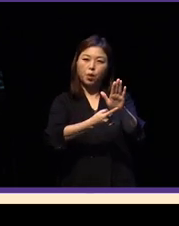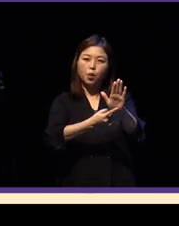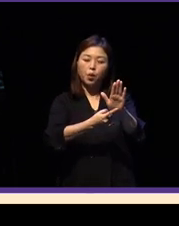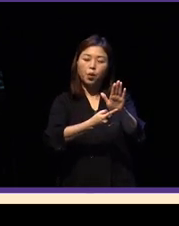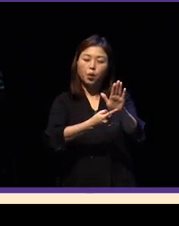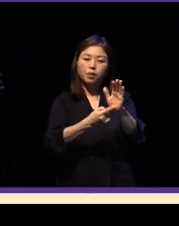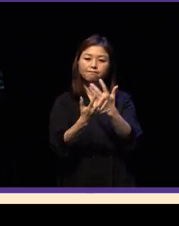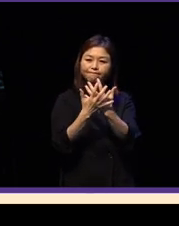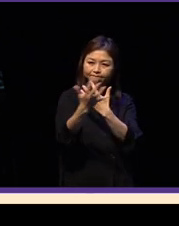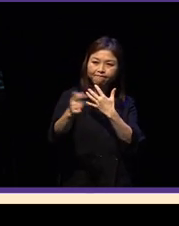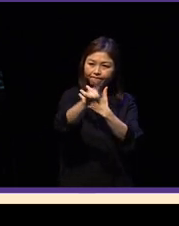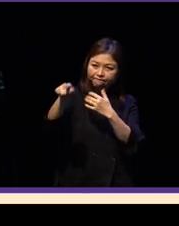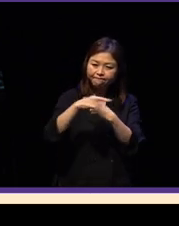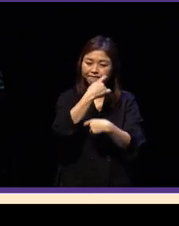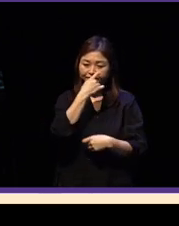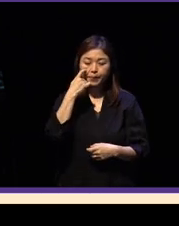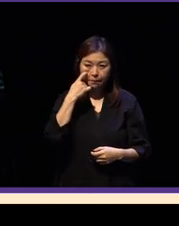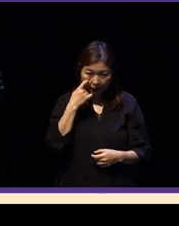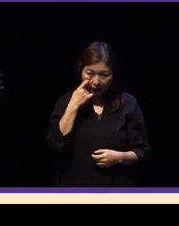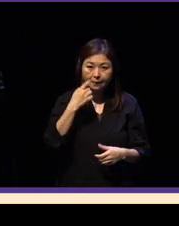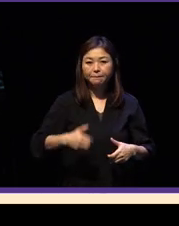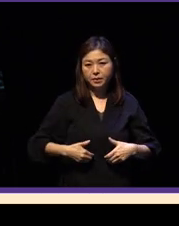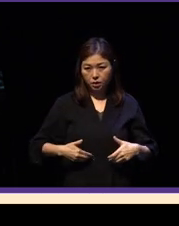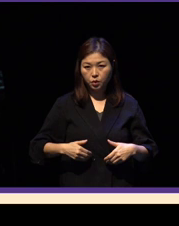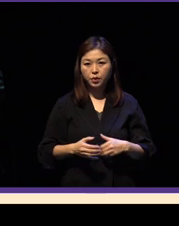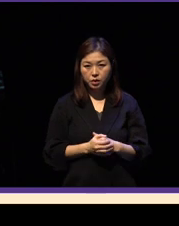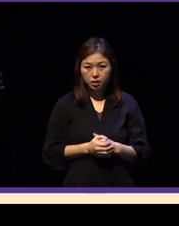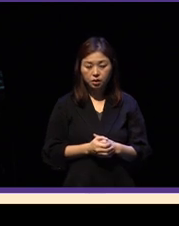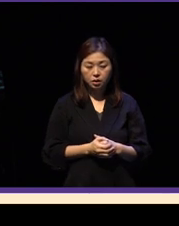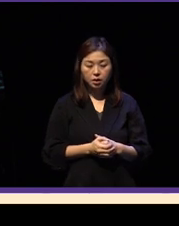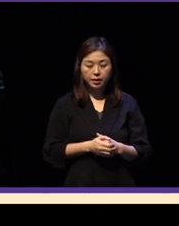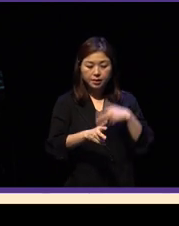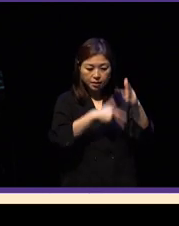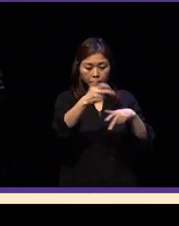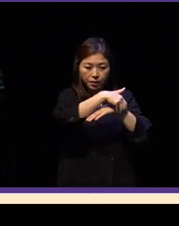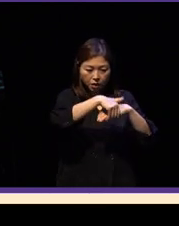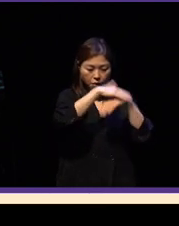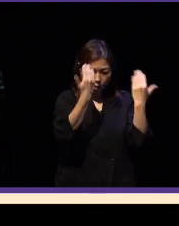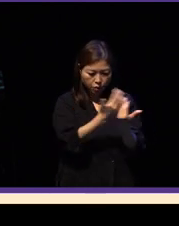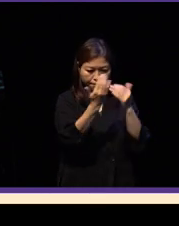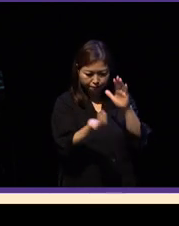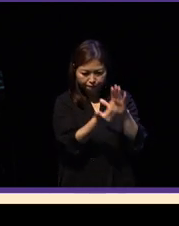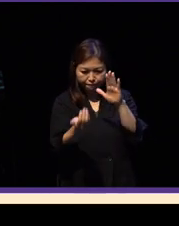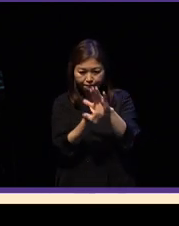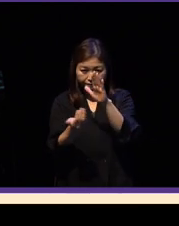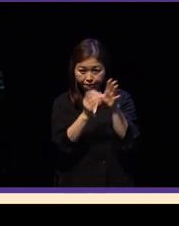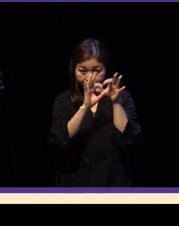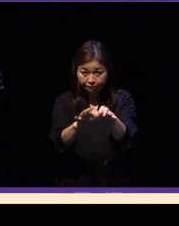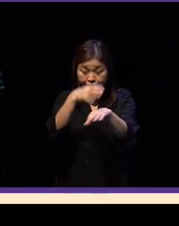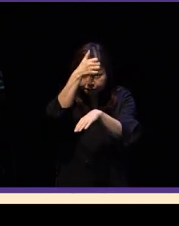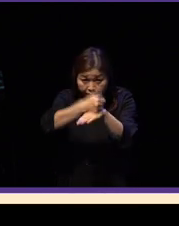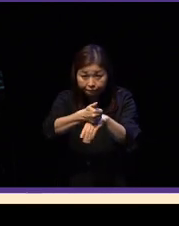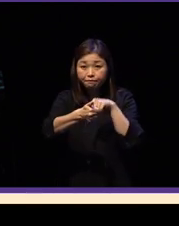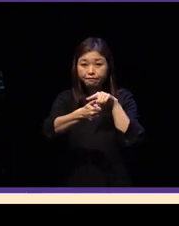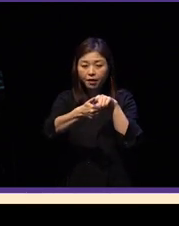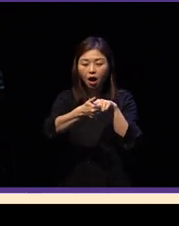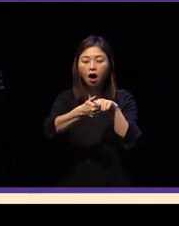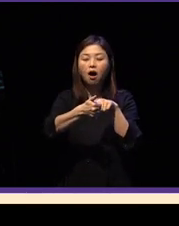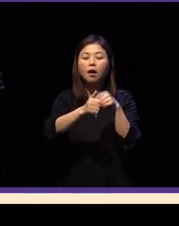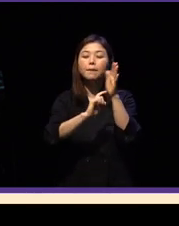그래서 발표된 사업 계획을 쭉 실천을 하시고 그 사업 성과가 나오는 경우 이에